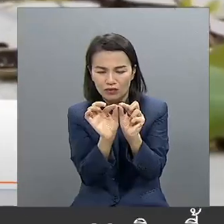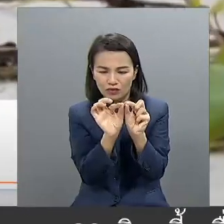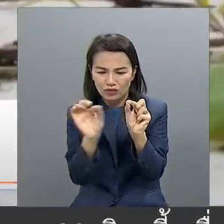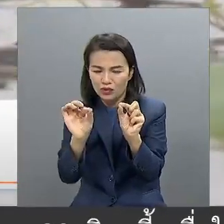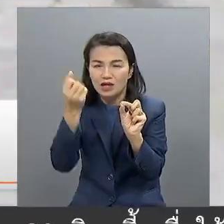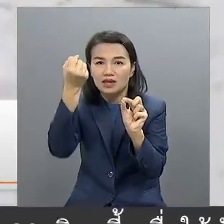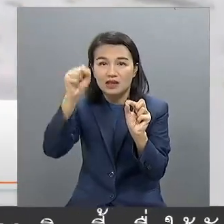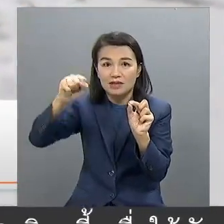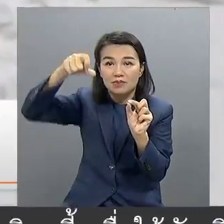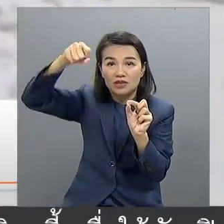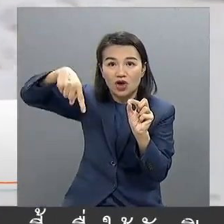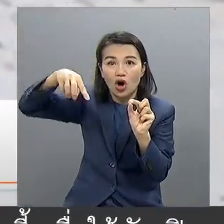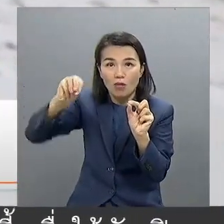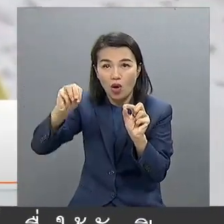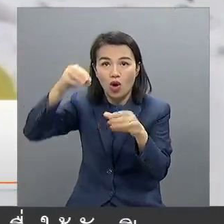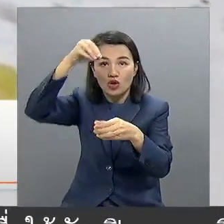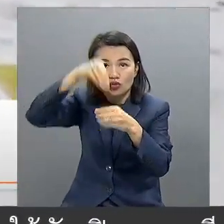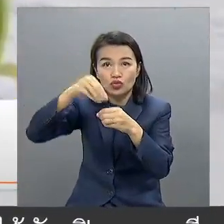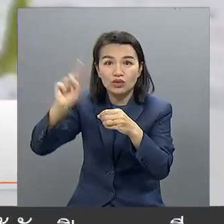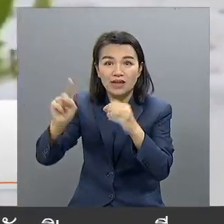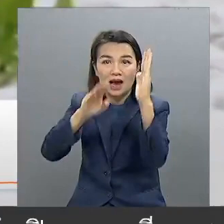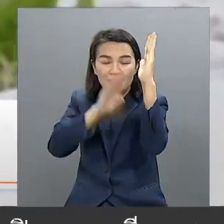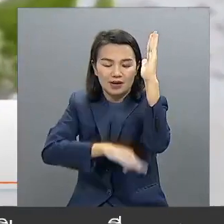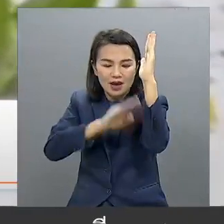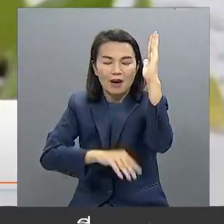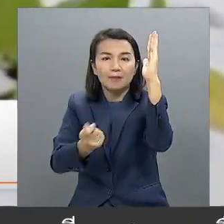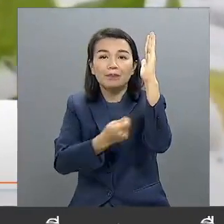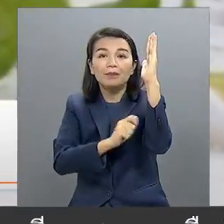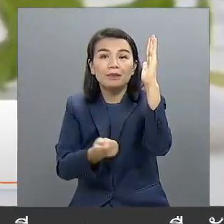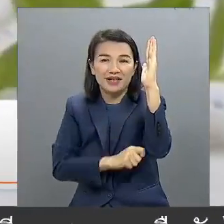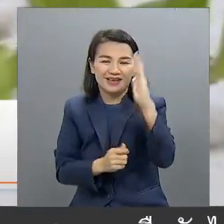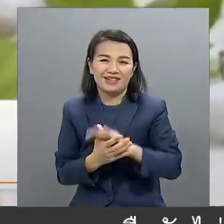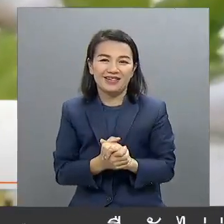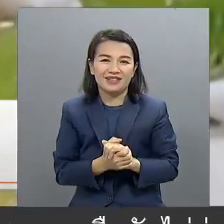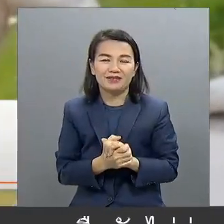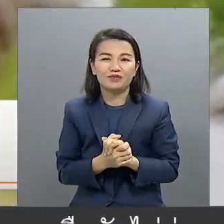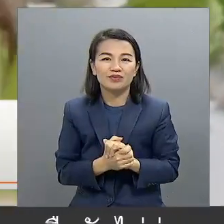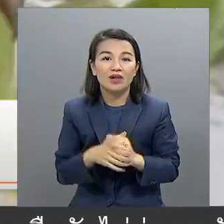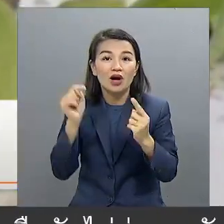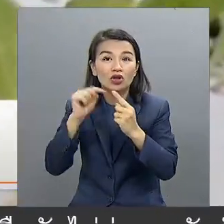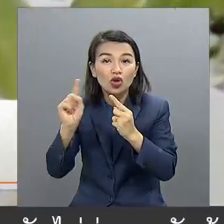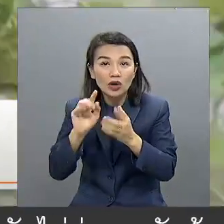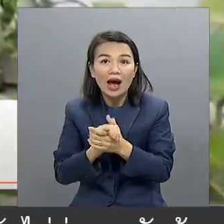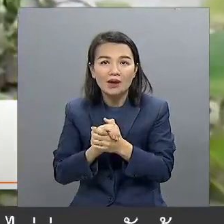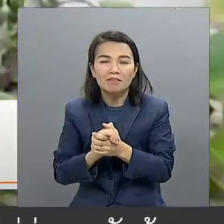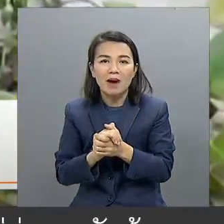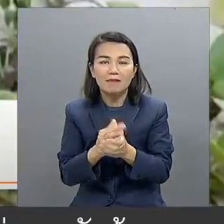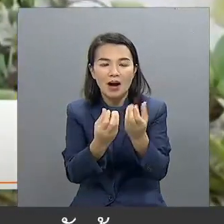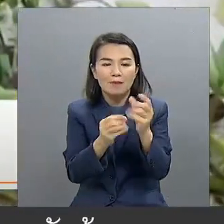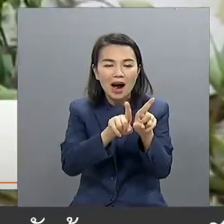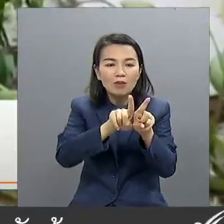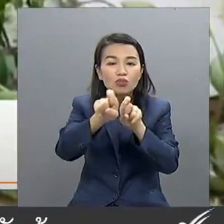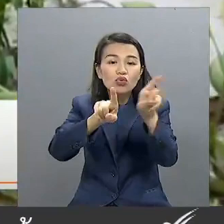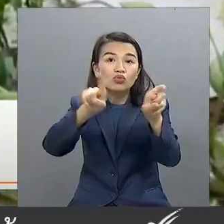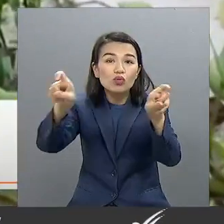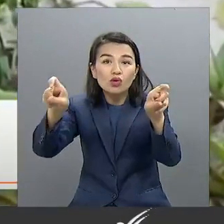ชมอยู่บนชายหาดอาวมายา มูกรอบ พ จังหวัดกระบี่ค่ะเพื่อออกมาห้ากินผักบุงทะเล ที่ข้อยบริเวณริม